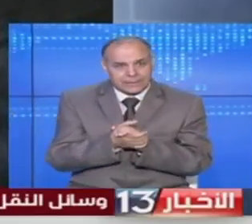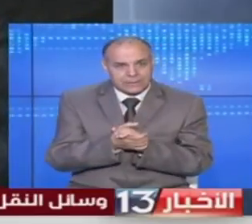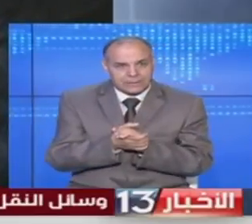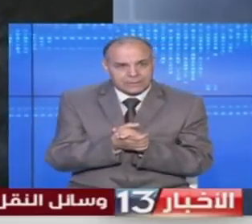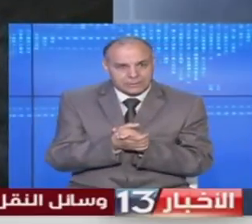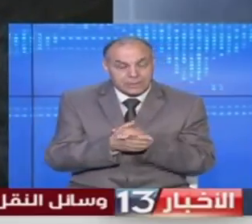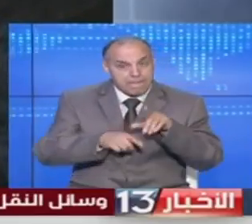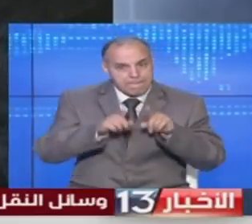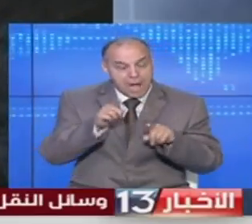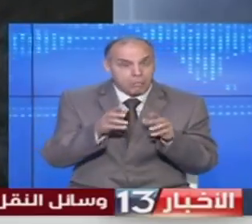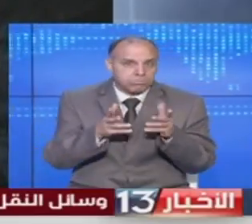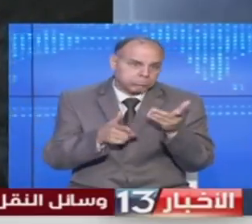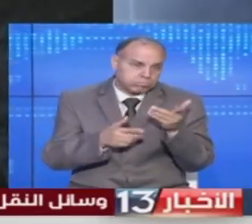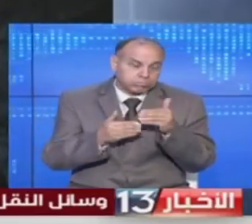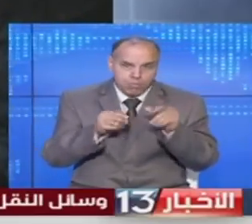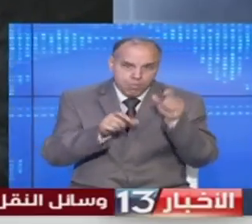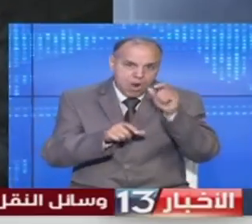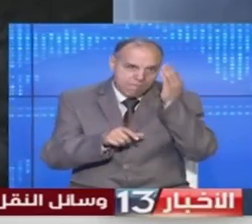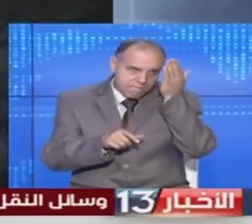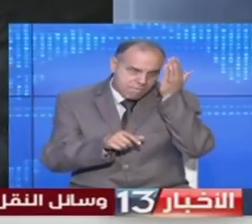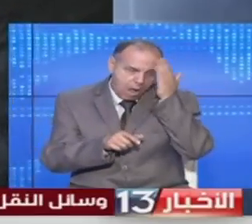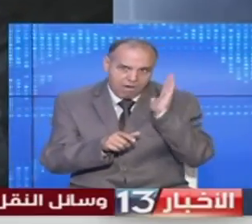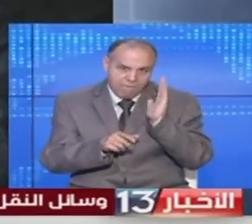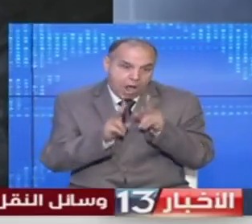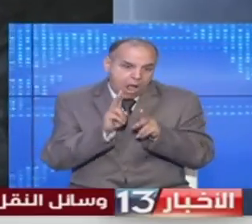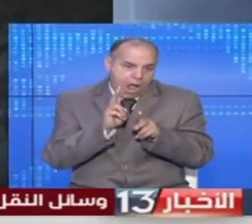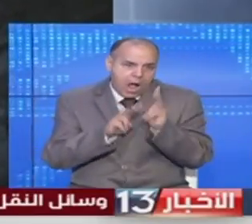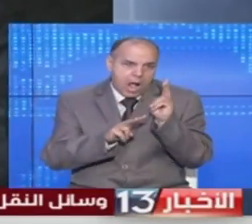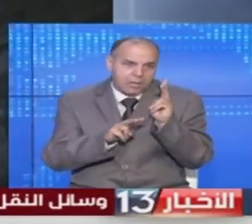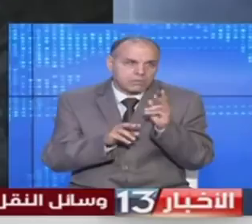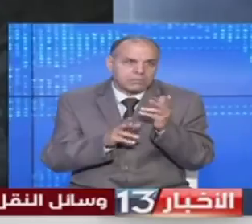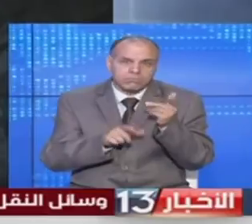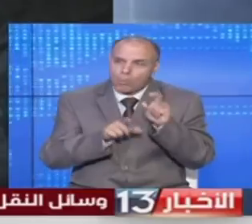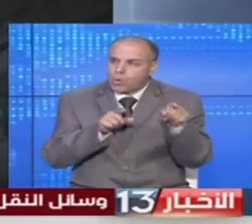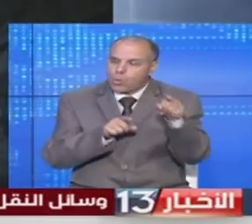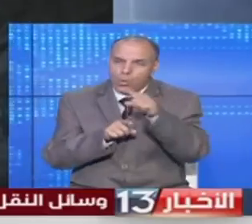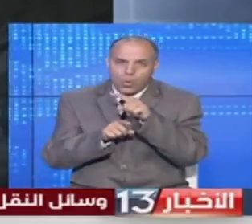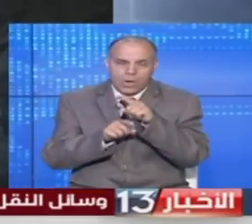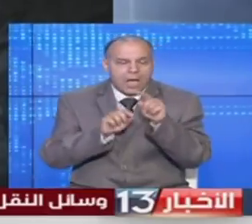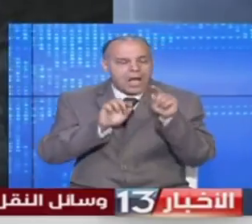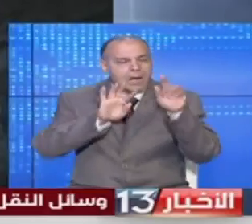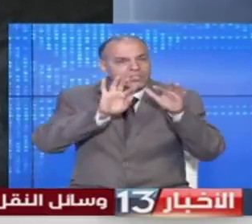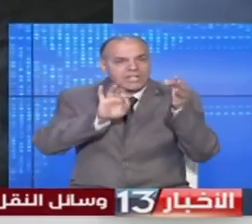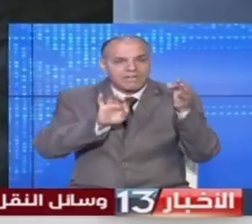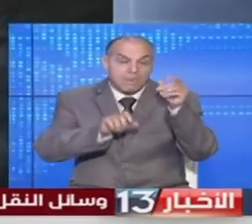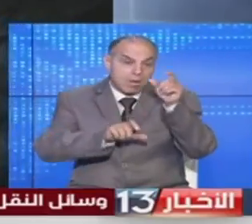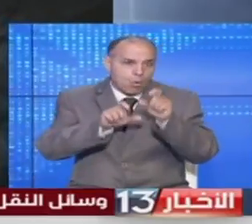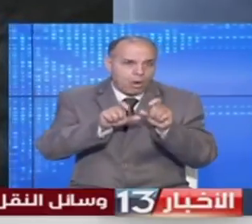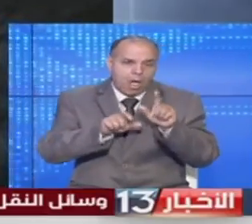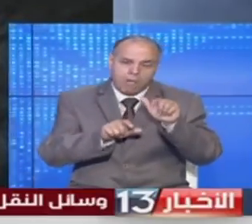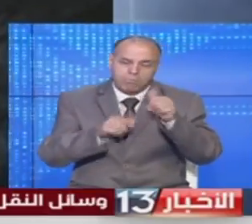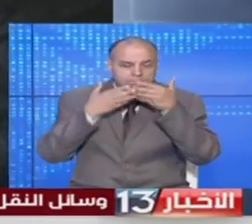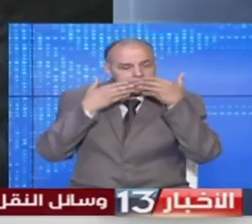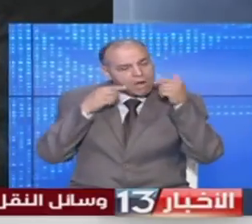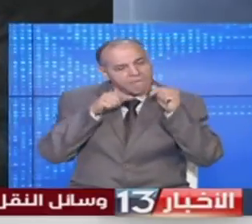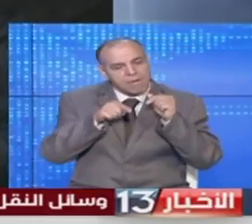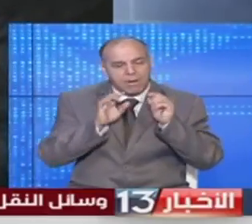ما بعد شوي على مستوى المواطن الاغلبيه يطول واحنا في خمسه وتسعين في المائه من العبيد